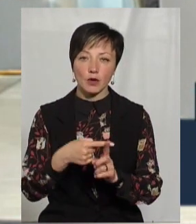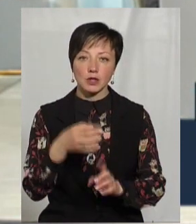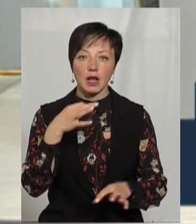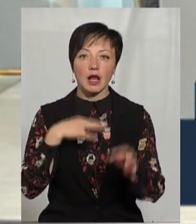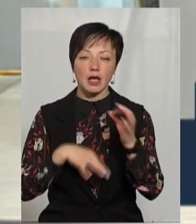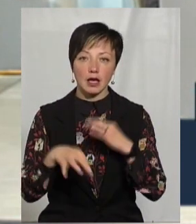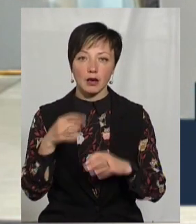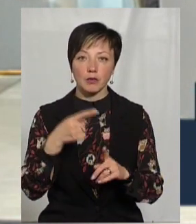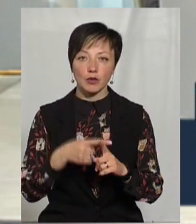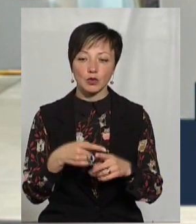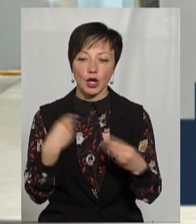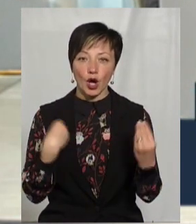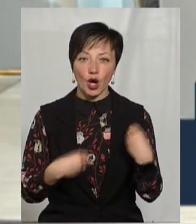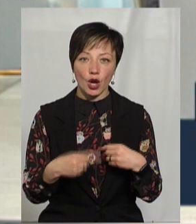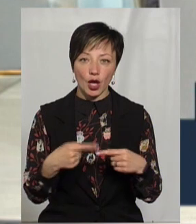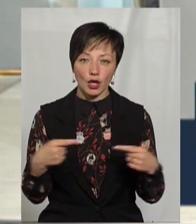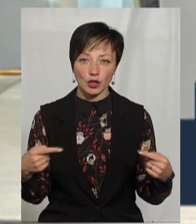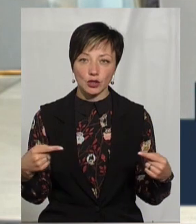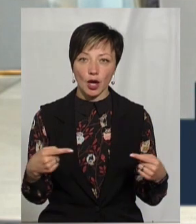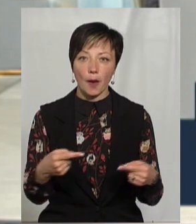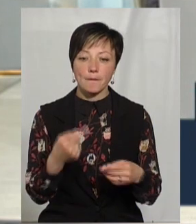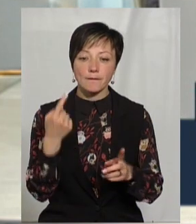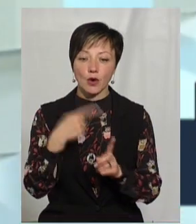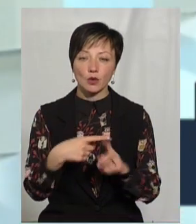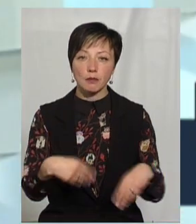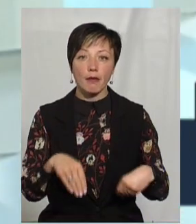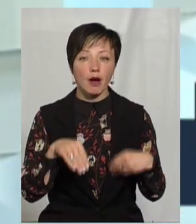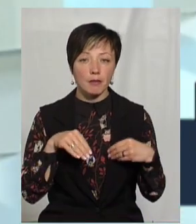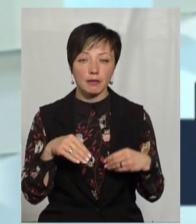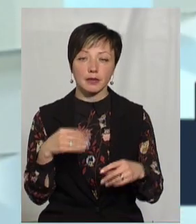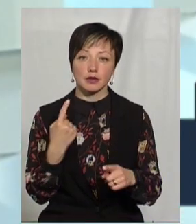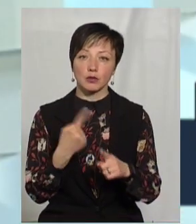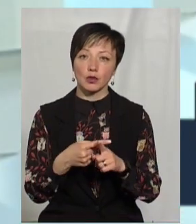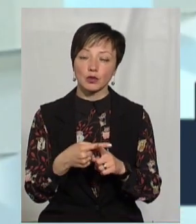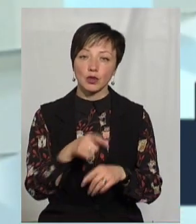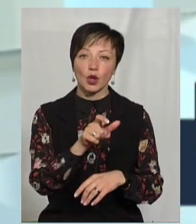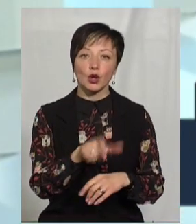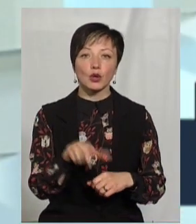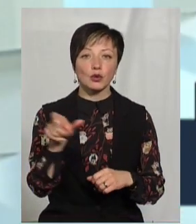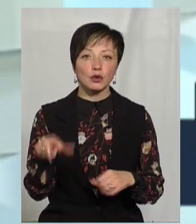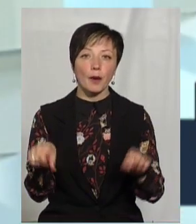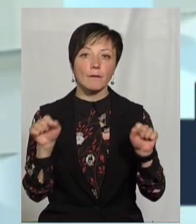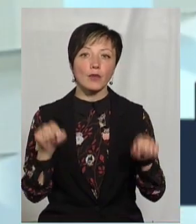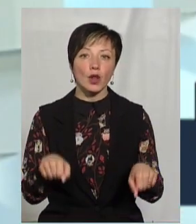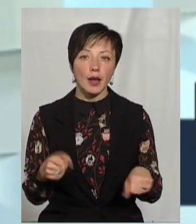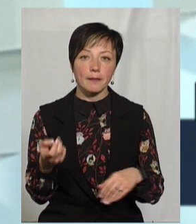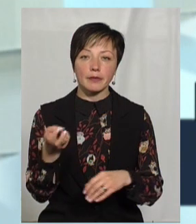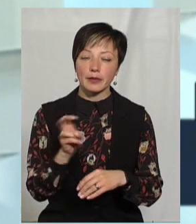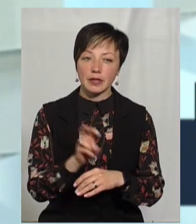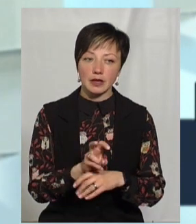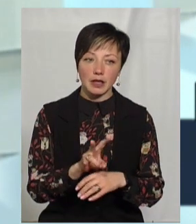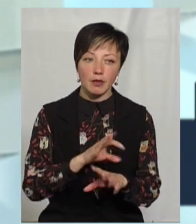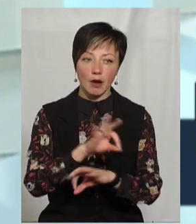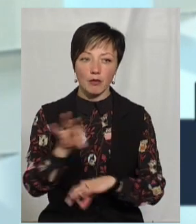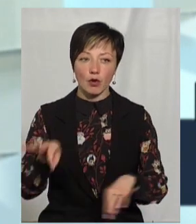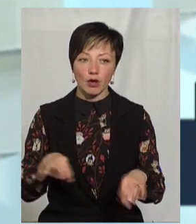допомога, плюс ліки, плюс речі, плюс підгузки, Плюс люди могли прийти на